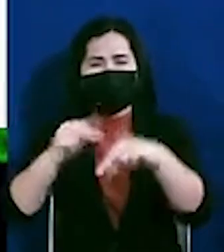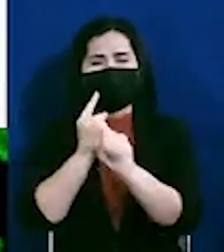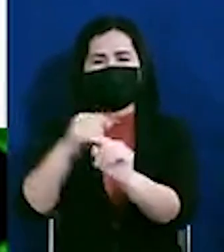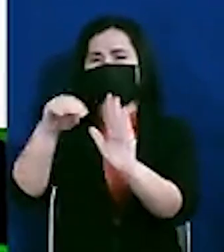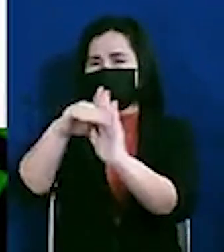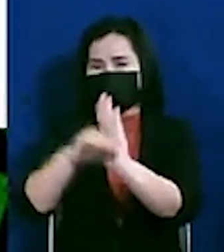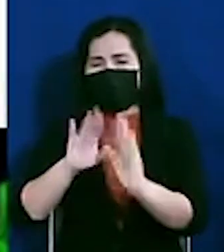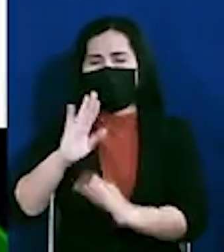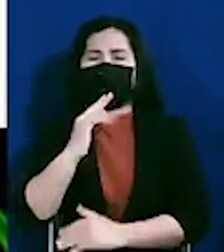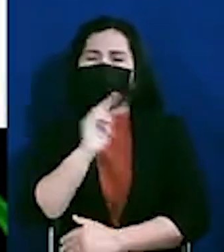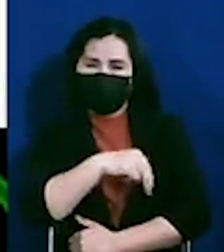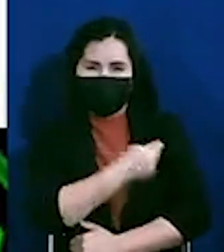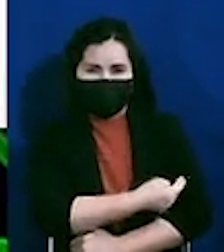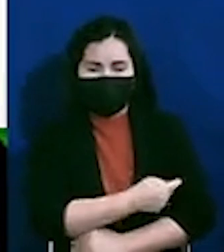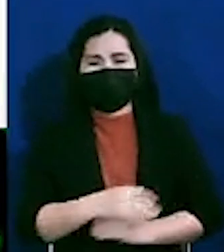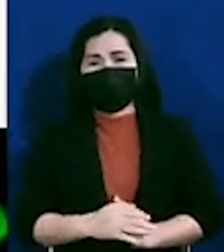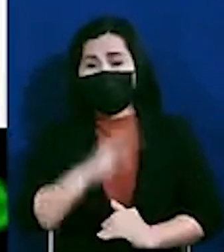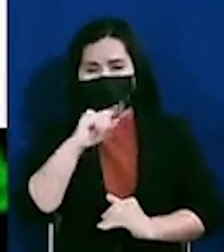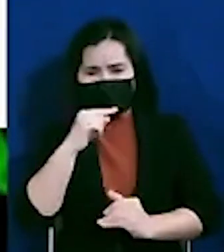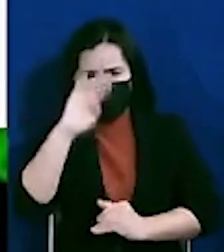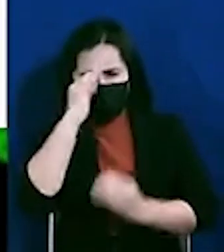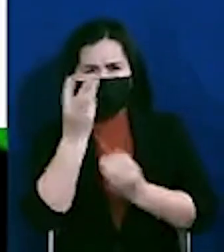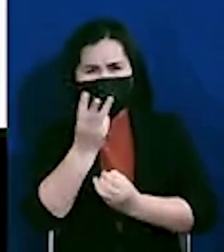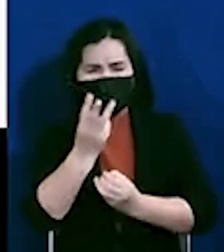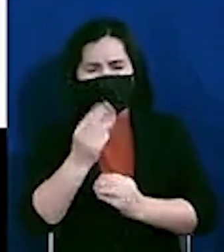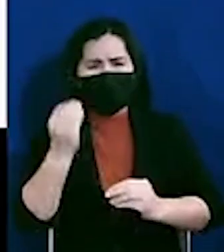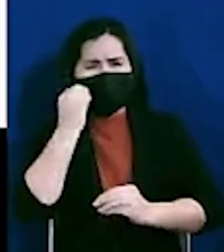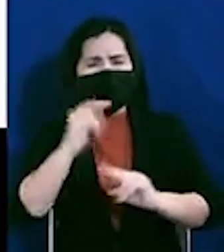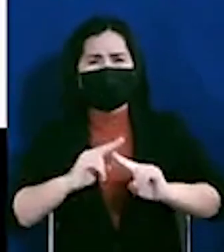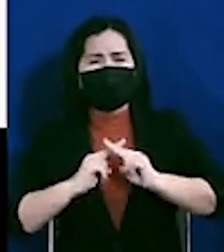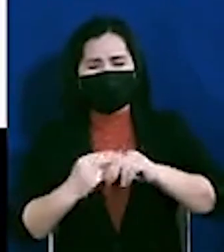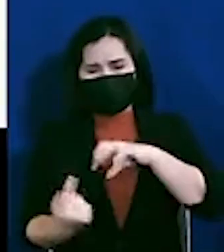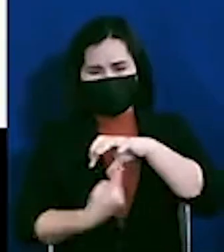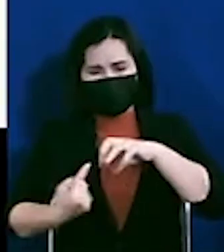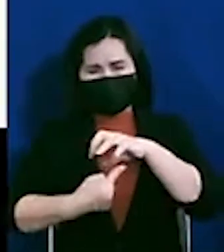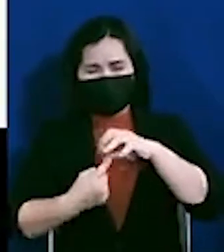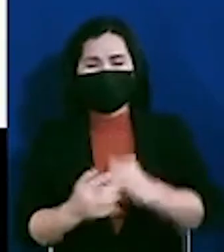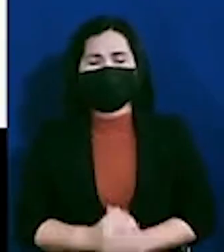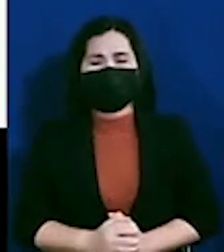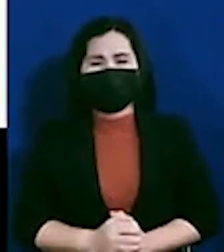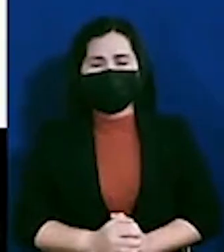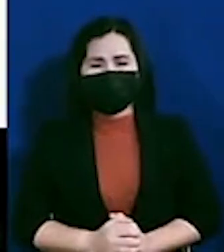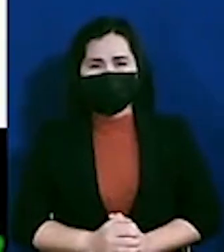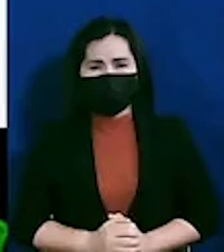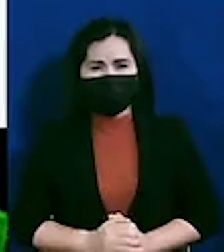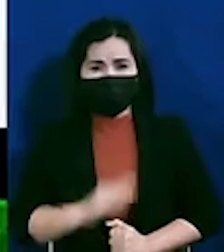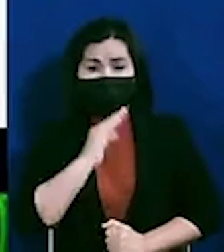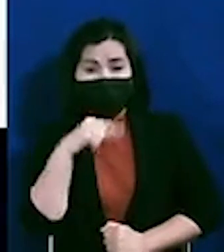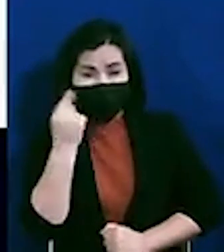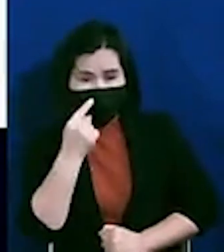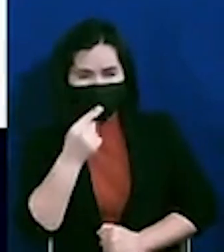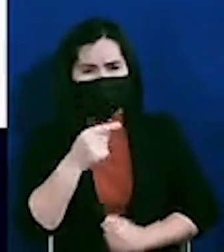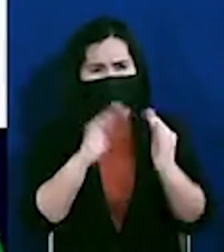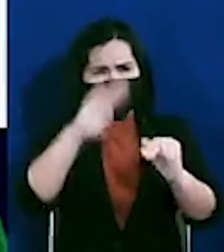ครับถ้าอาการไม่มากกว่าจะทำโฮมไอเคชั่นนี้เป็นต้นในกลุ่มที่มีความเสี่ยงหรือมีไว้เป็นผู้